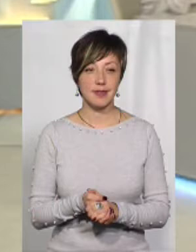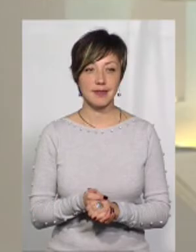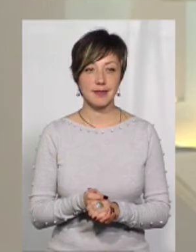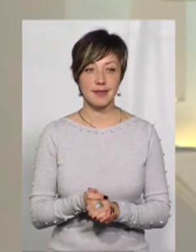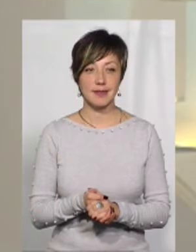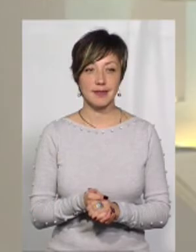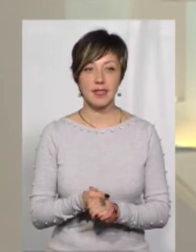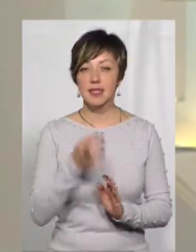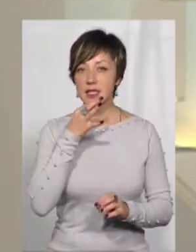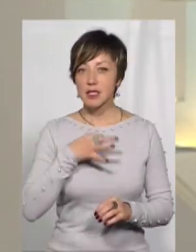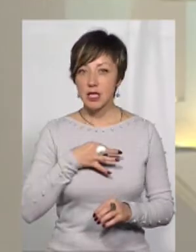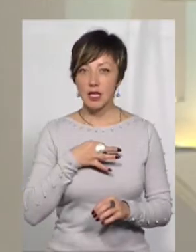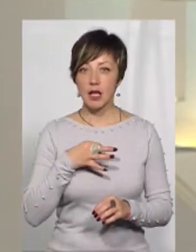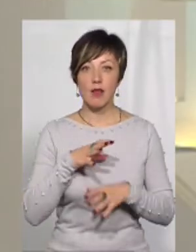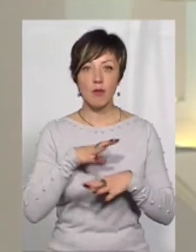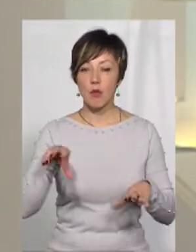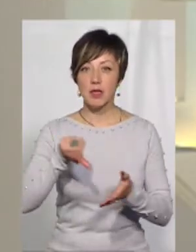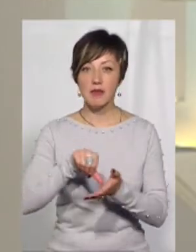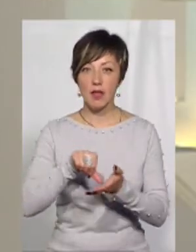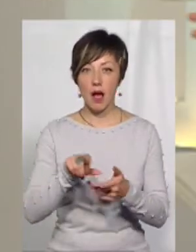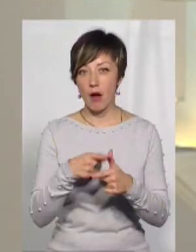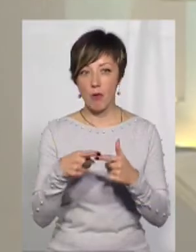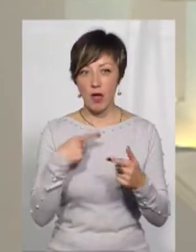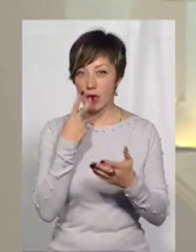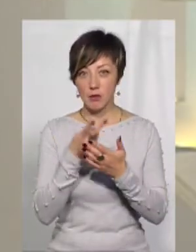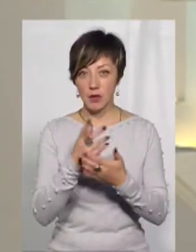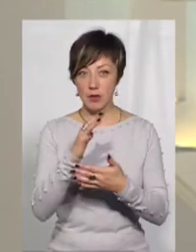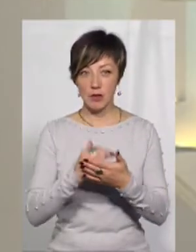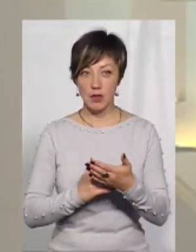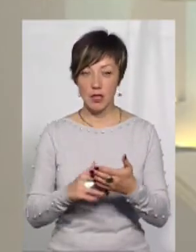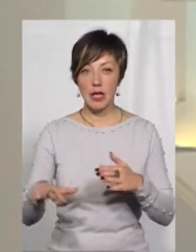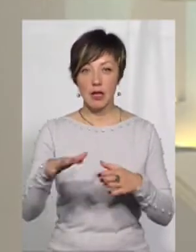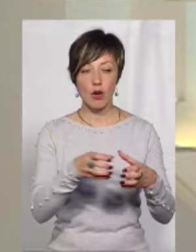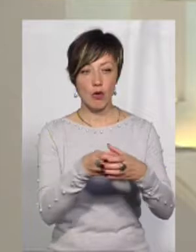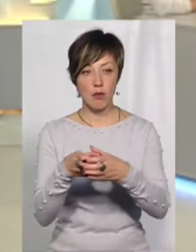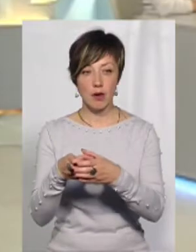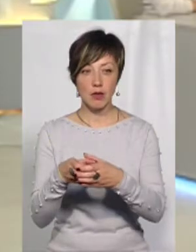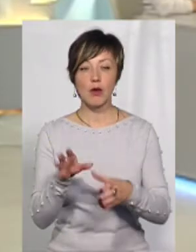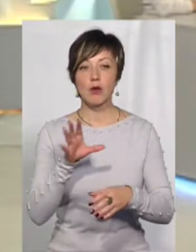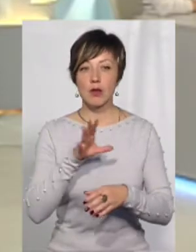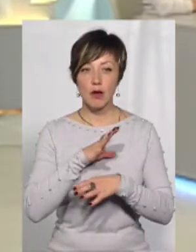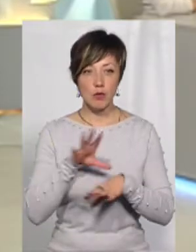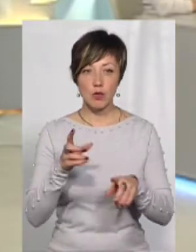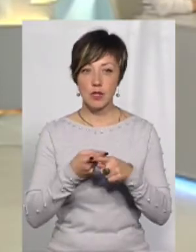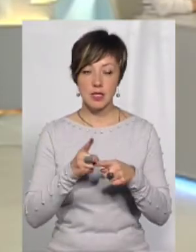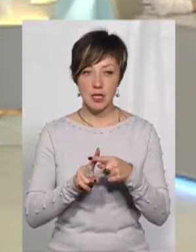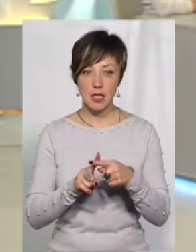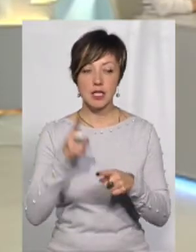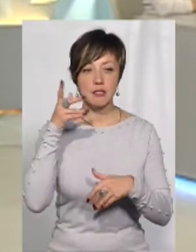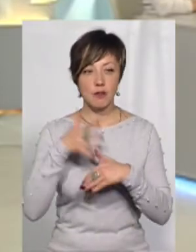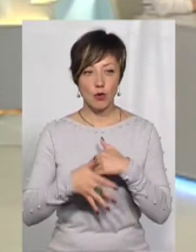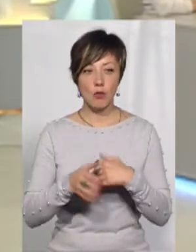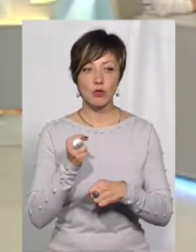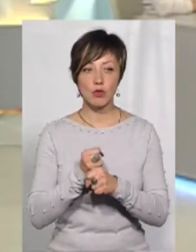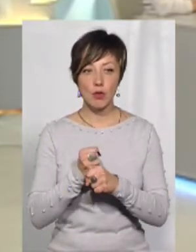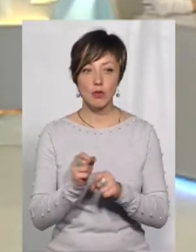Скажіть, от, але не було жодного представника, або я не догледіла тергромади? Не було, не було. Це свідомо